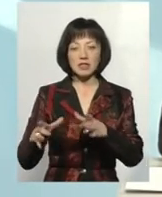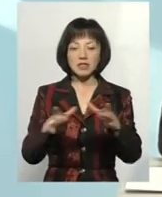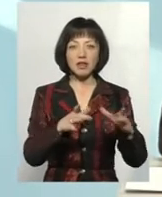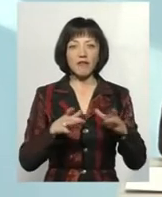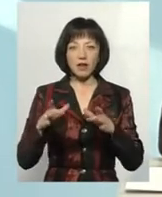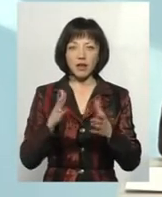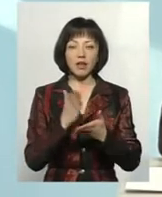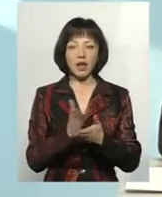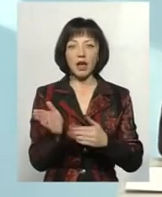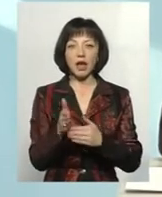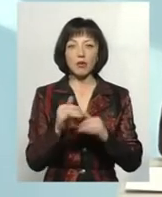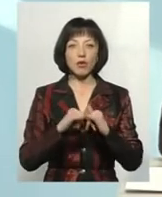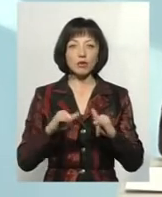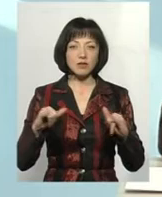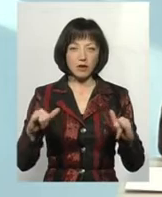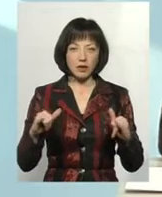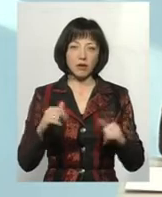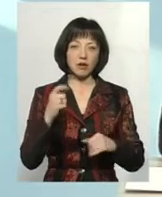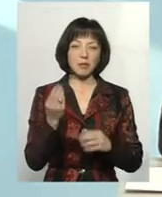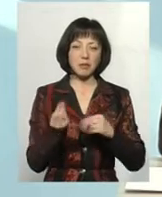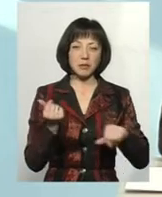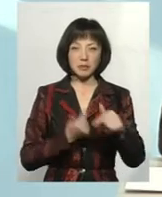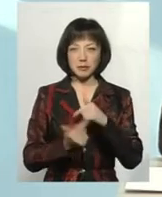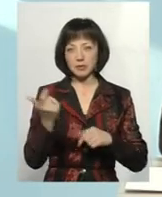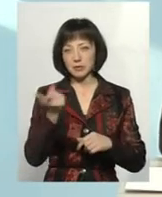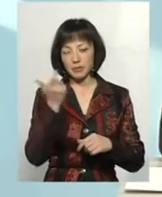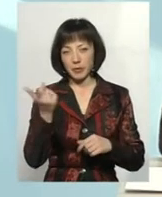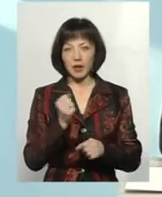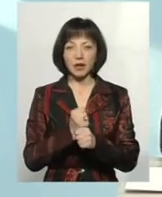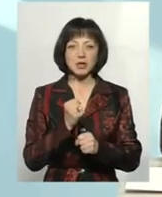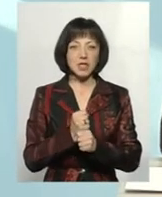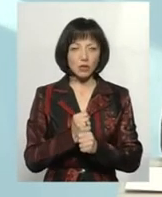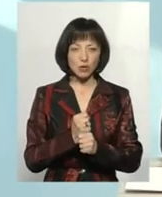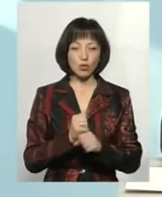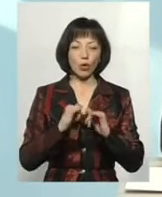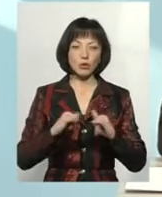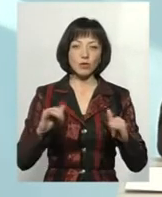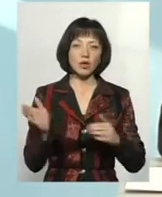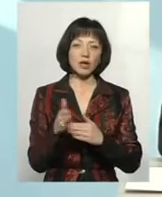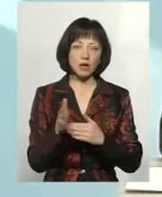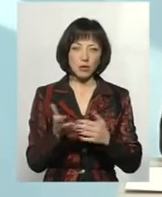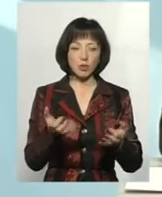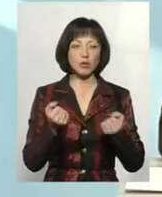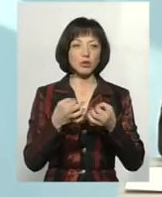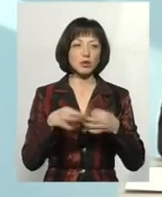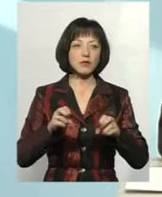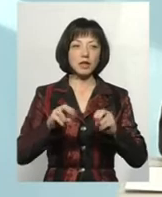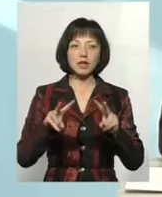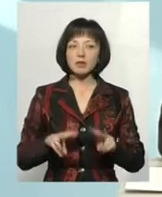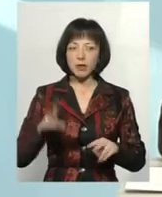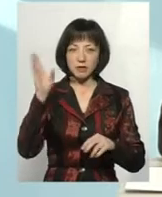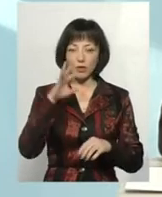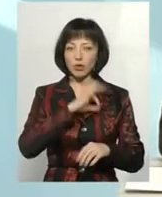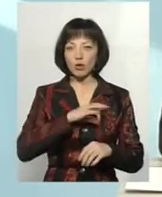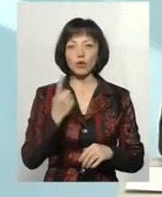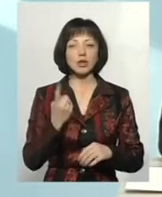Здійснюється риборозведення, тобто суб'єкти господарської діяльності – здійснюють, ну, розводять рибу, отримують дозволи на спецводокористування, і